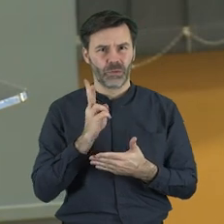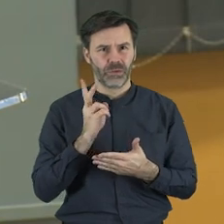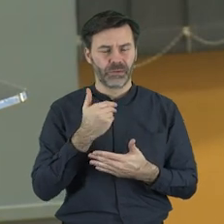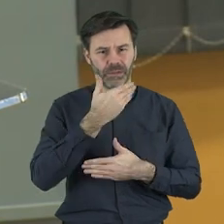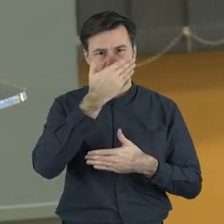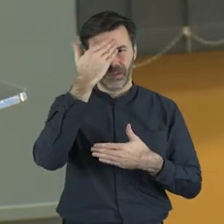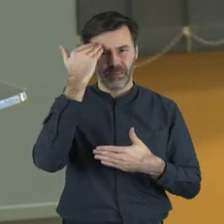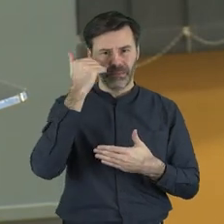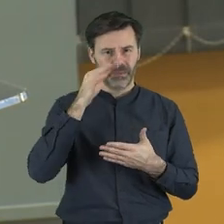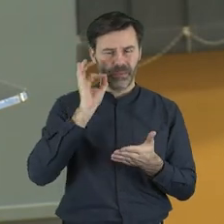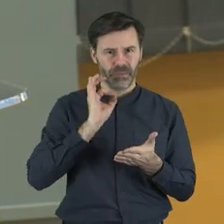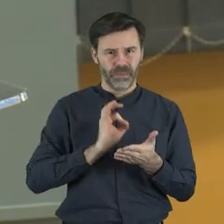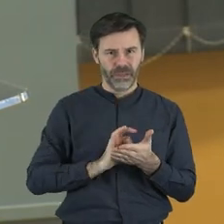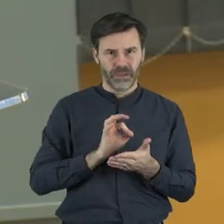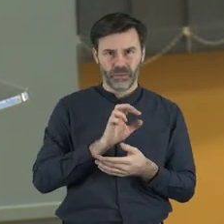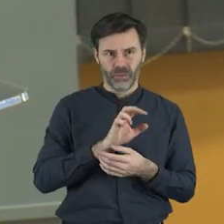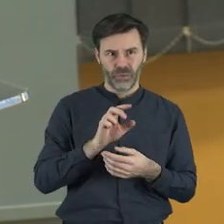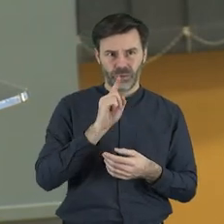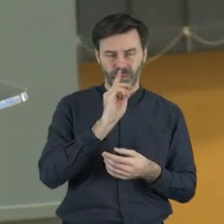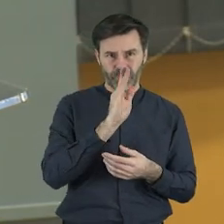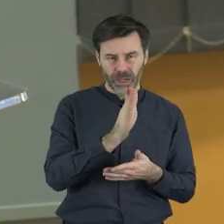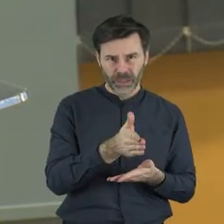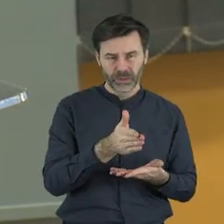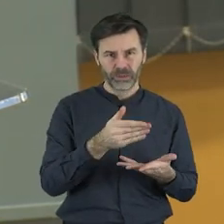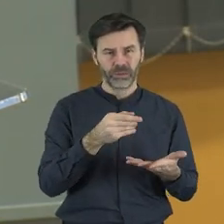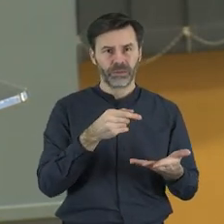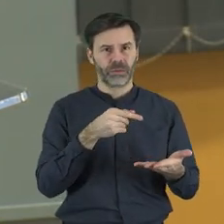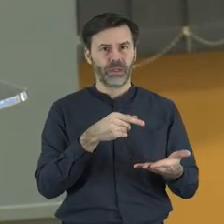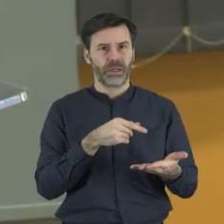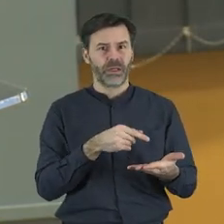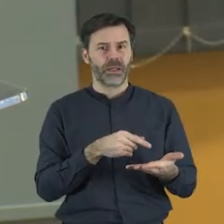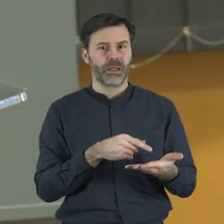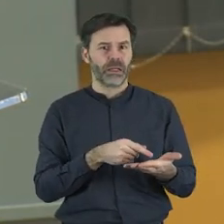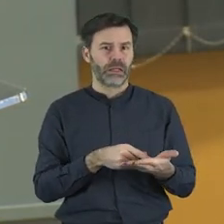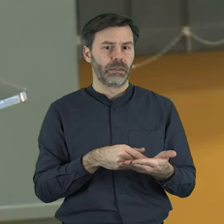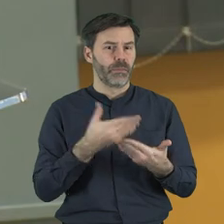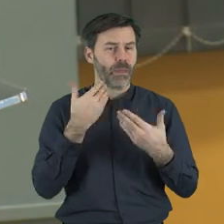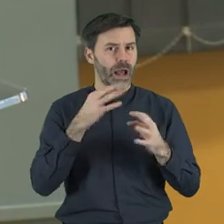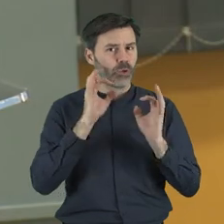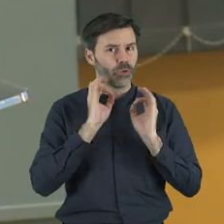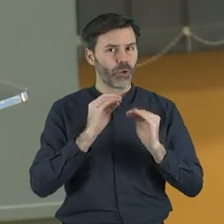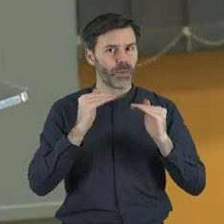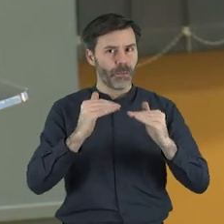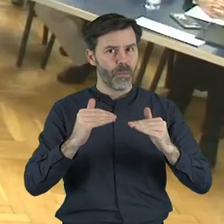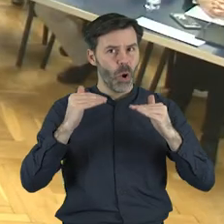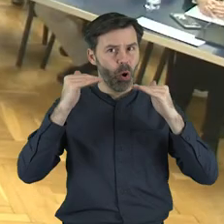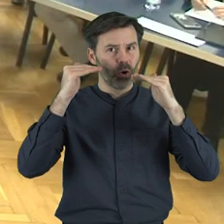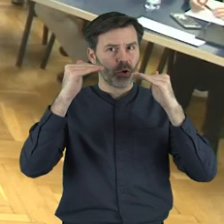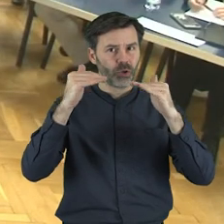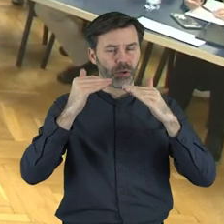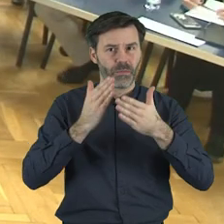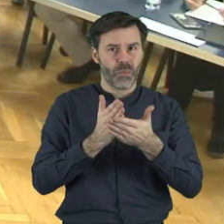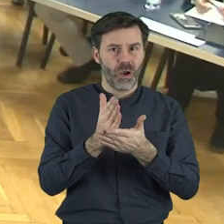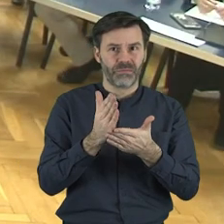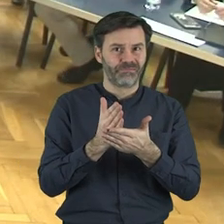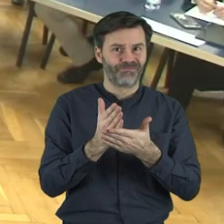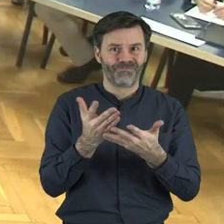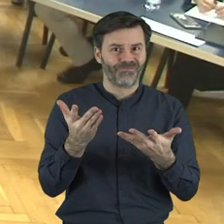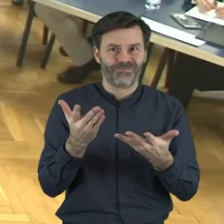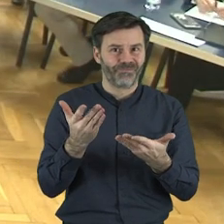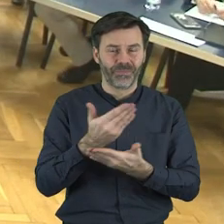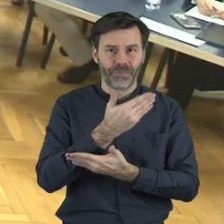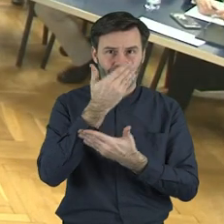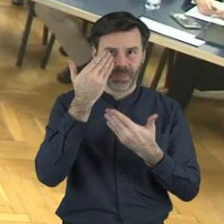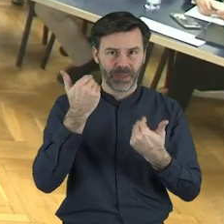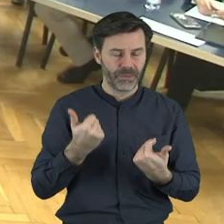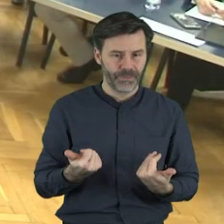na najwyższym poziomie. Z tych dotychczasowych 14 lat